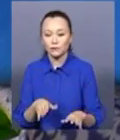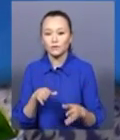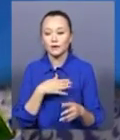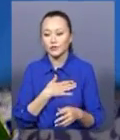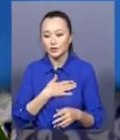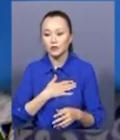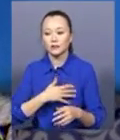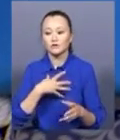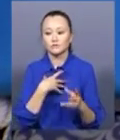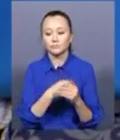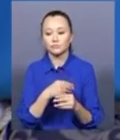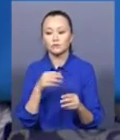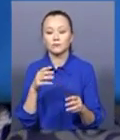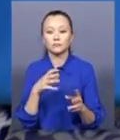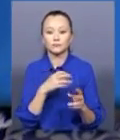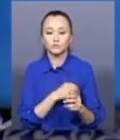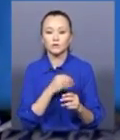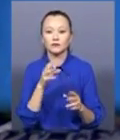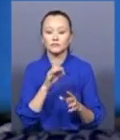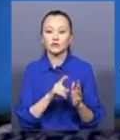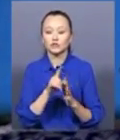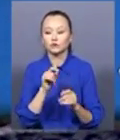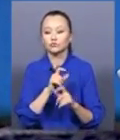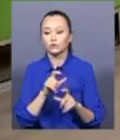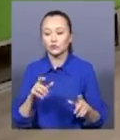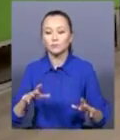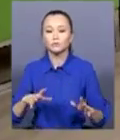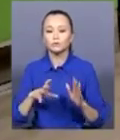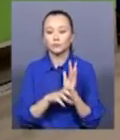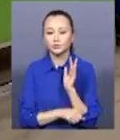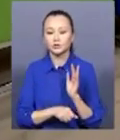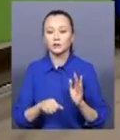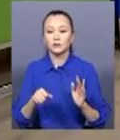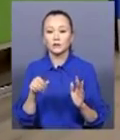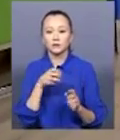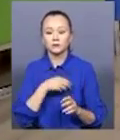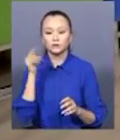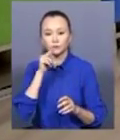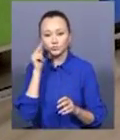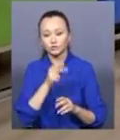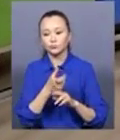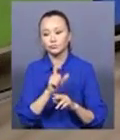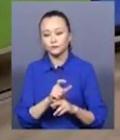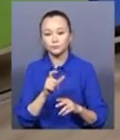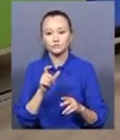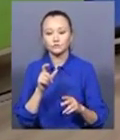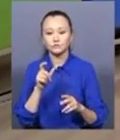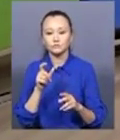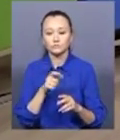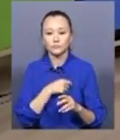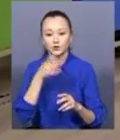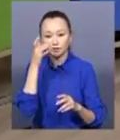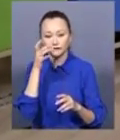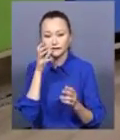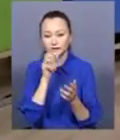Мои сценические подмостки начались в школе. Затем я училась очень посредственно, потому что у меня голова